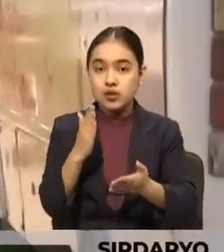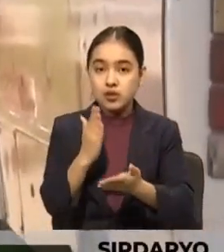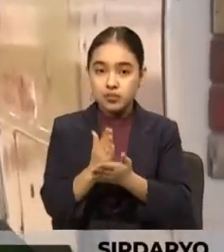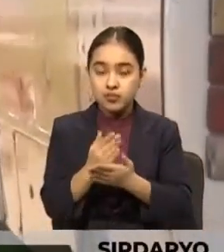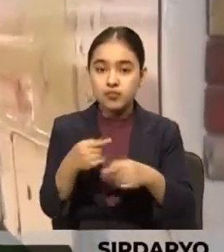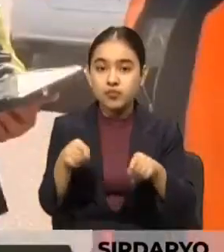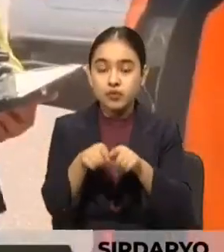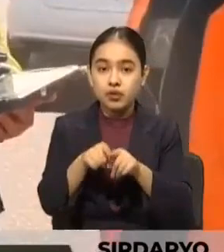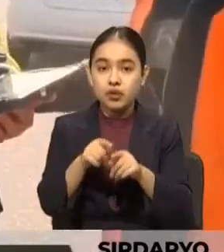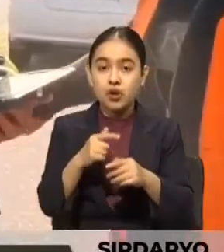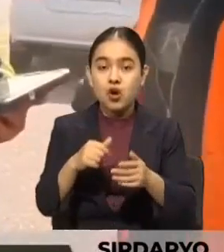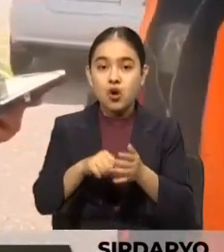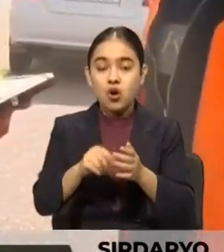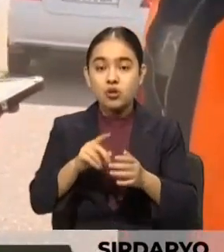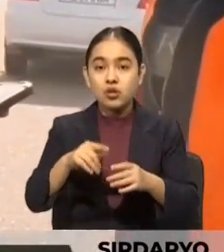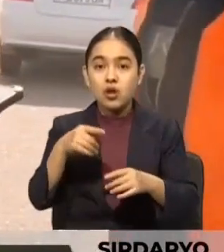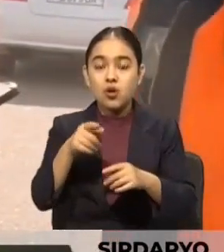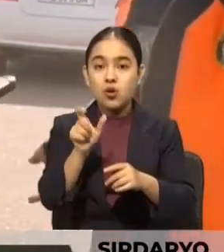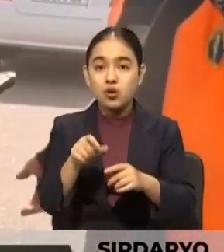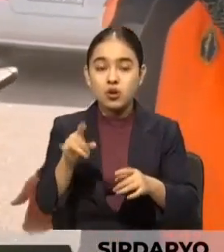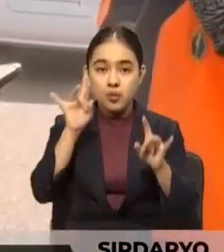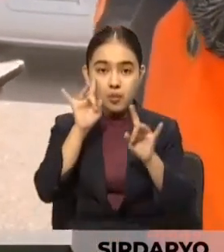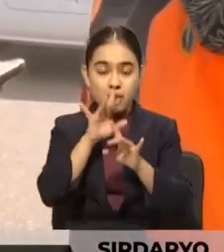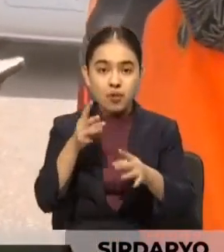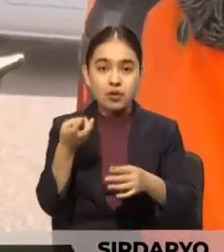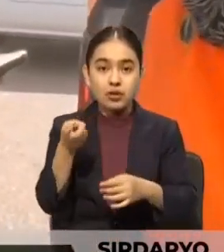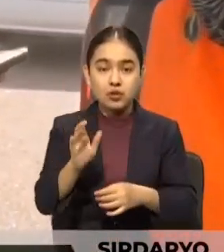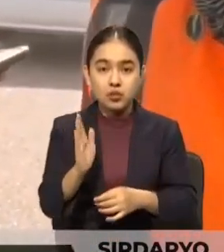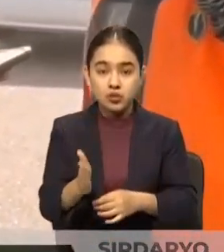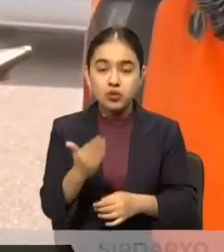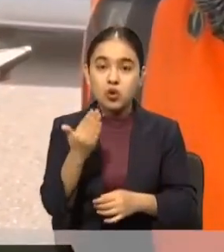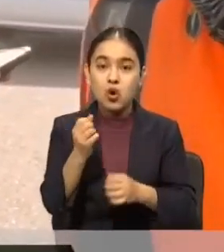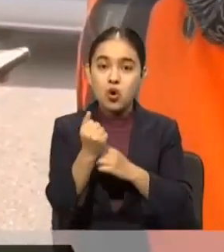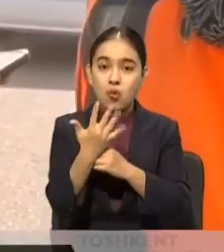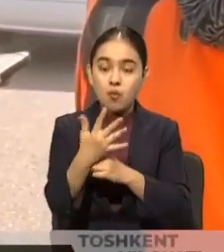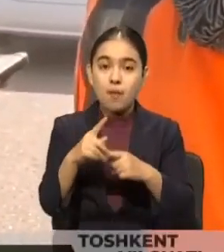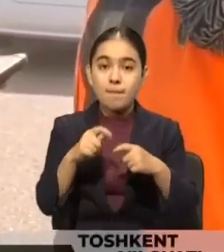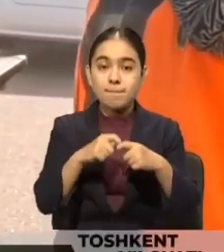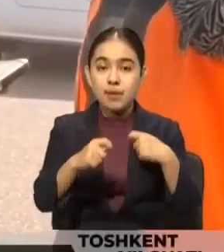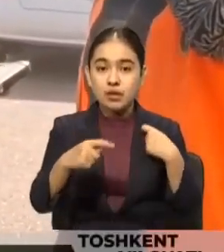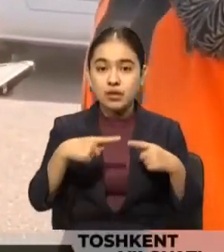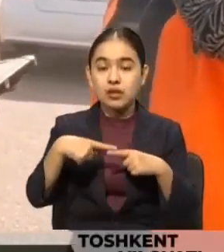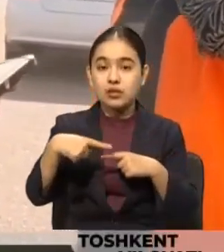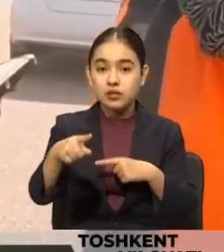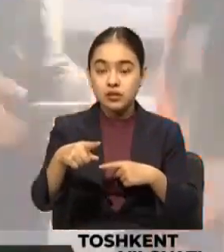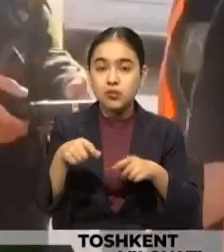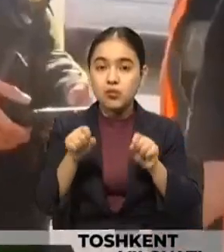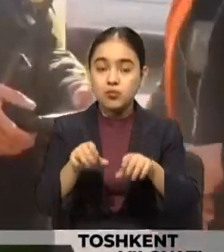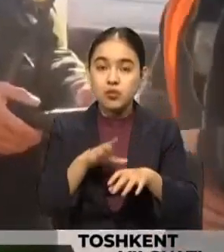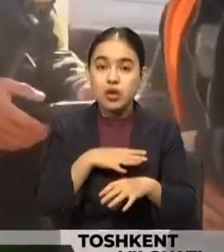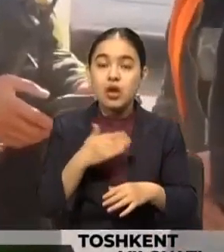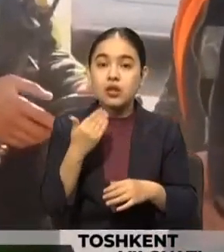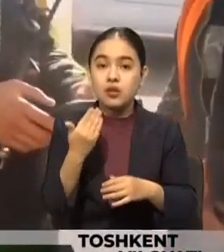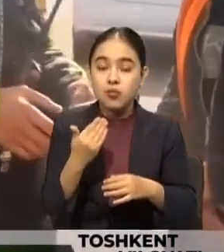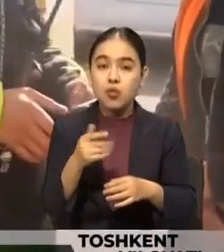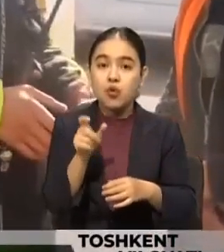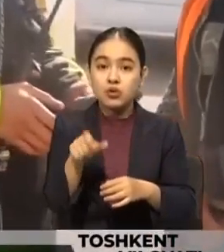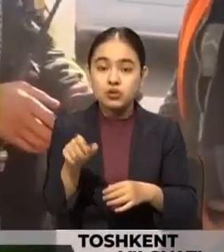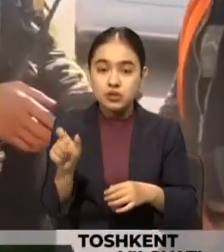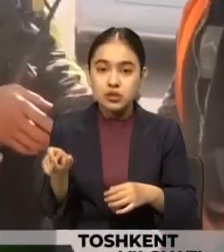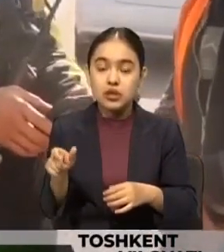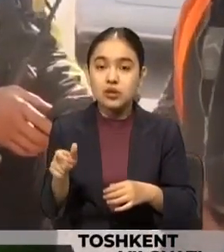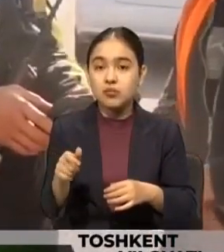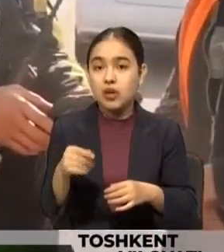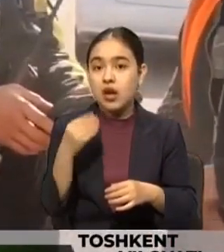kelayotgan haydovchi piyodani to'satdan piyoda chiqib qolsa, 15 metr masofadagina to'xtay olishi mumkin. Ya'ni piyodani urib